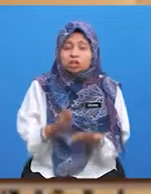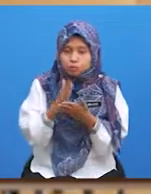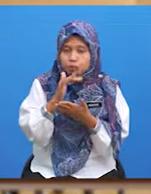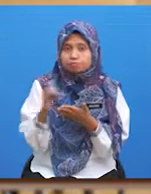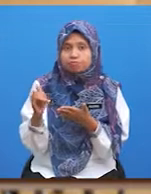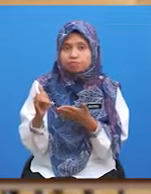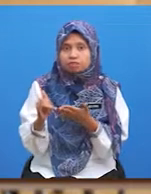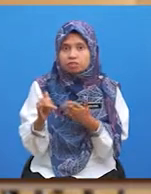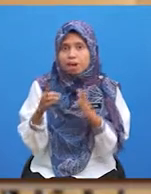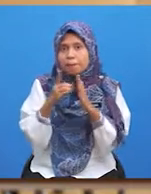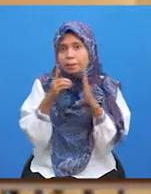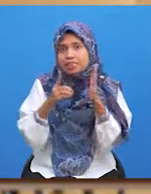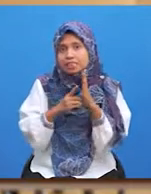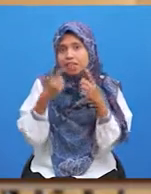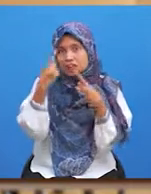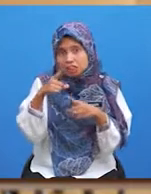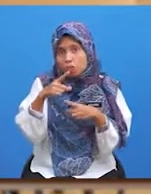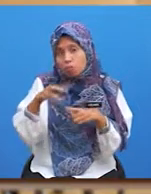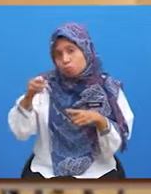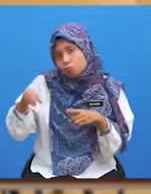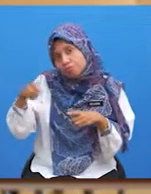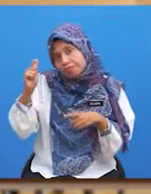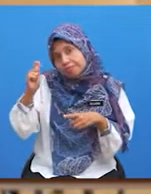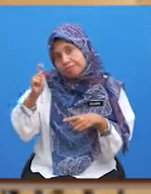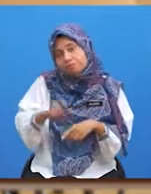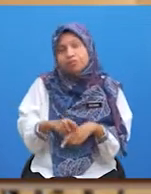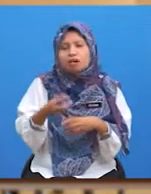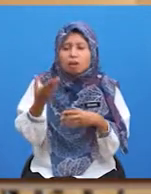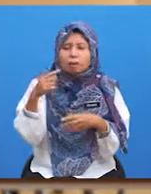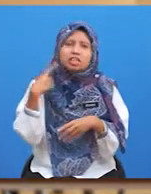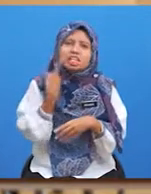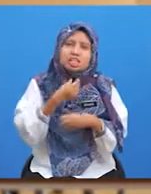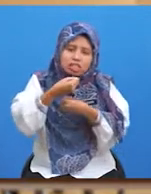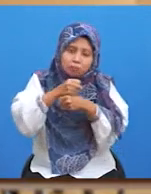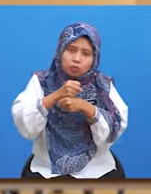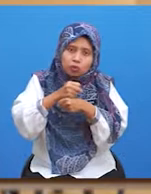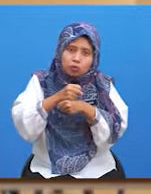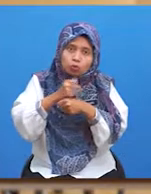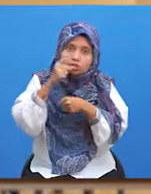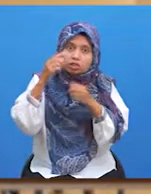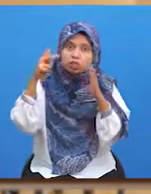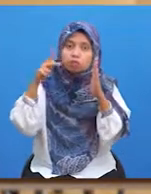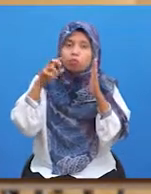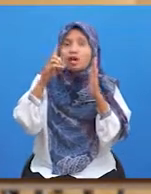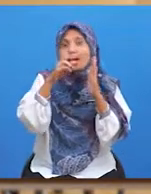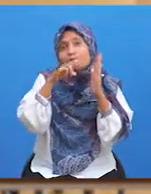Seterusnya, berdasarkan jawapan murid-murid, mari kita bentuk takrif umum